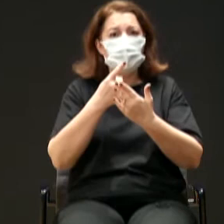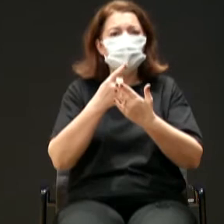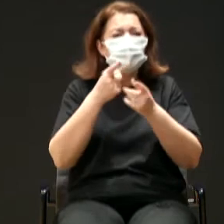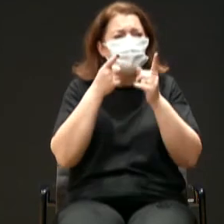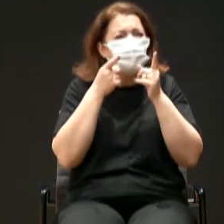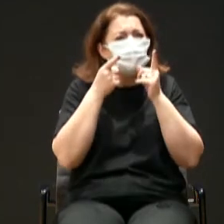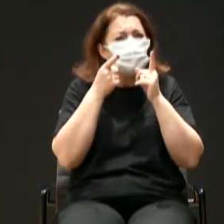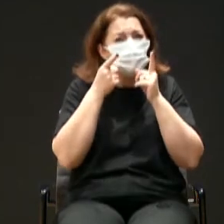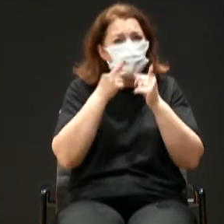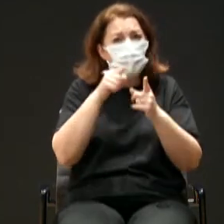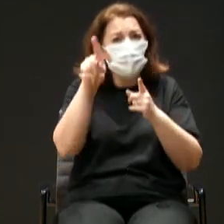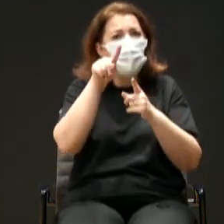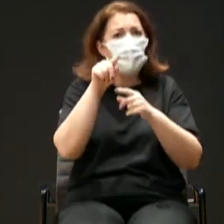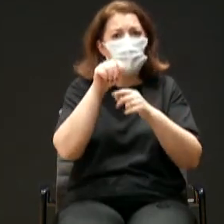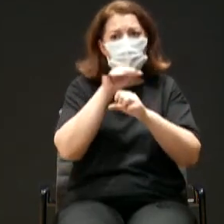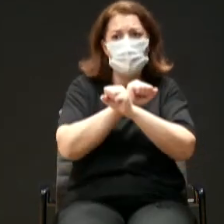Bunun failleri dışarıda.